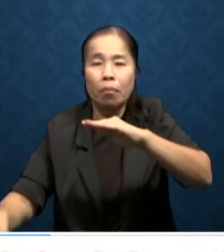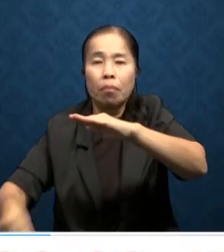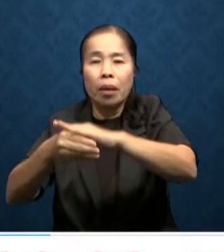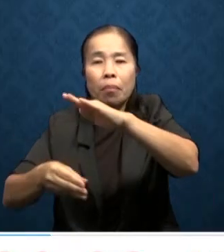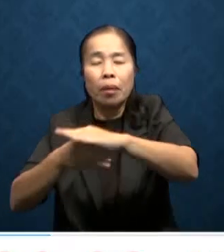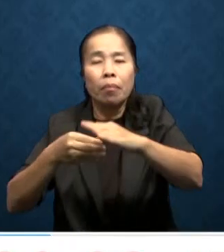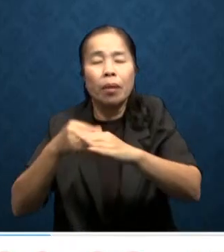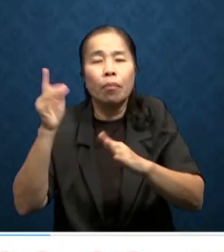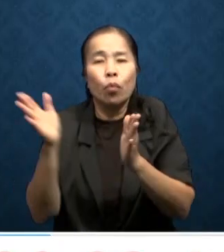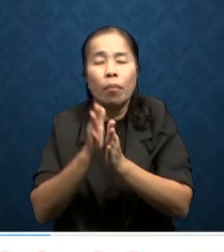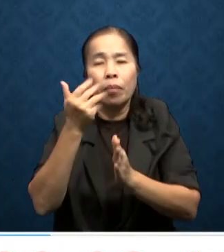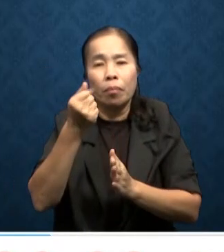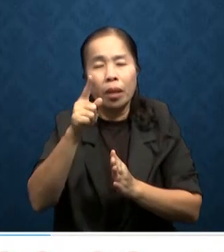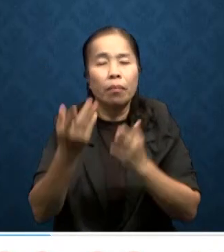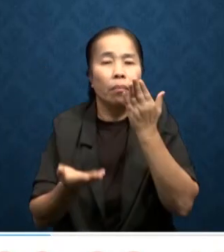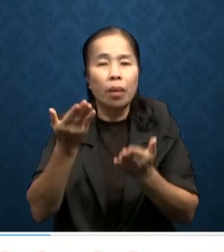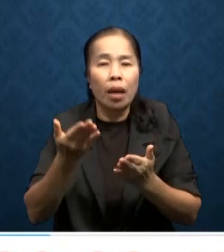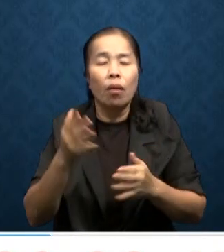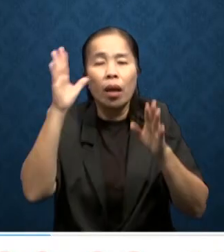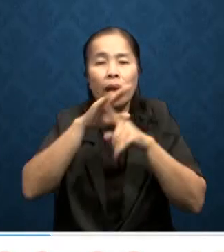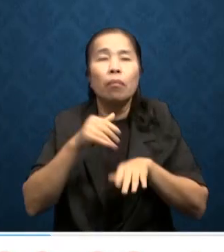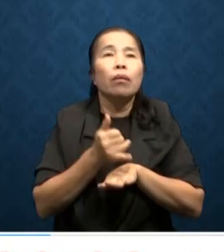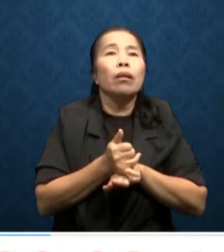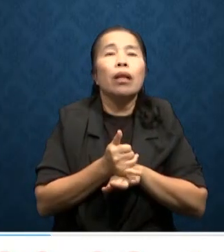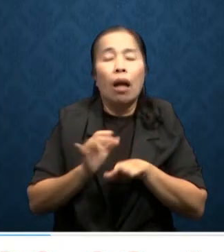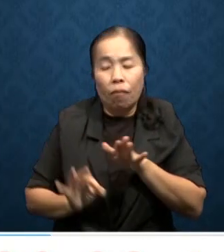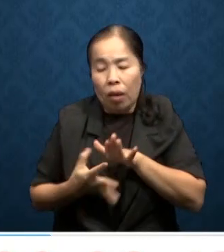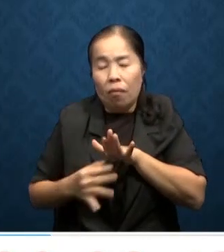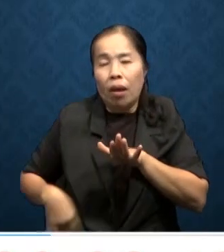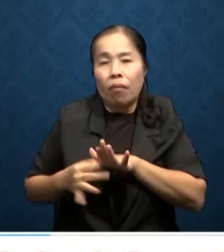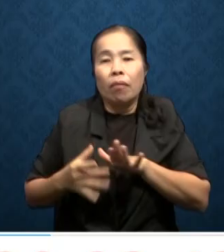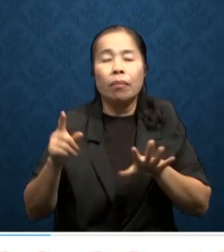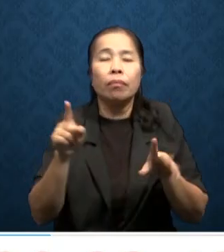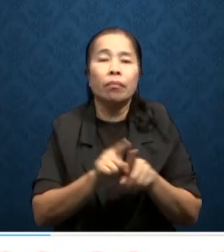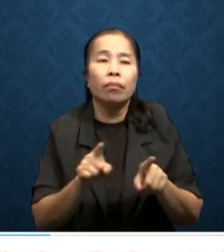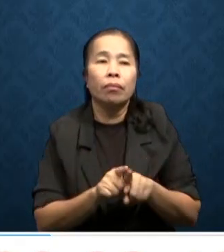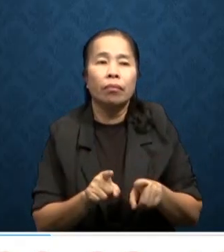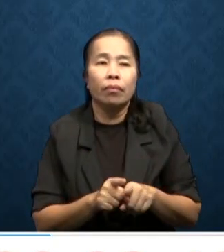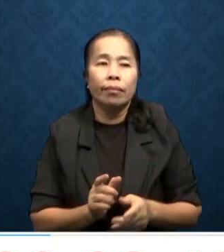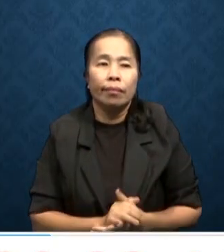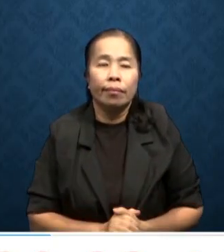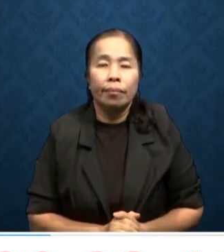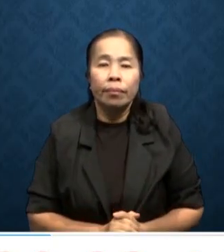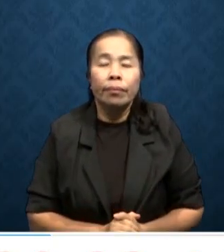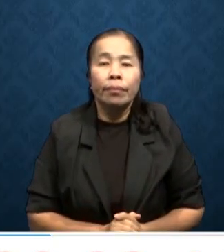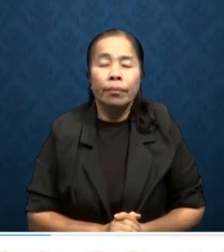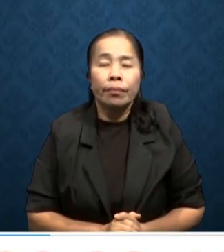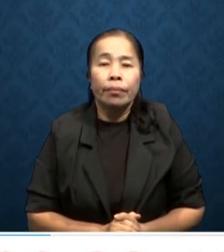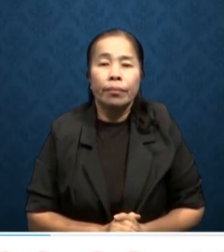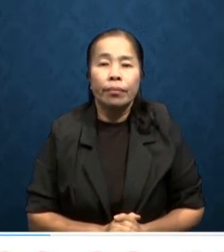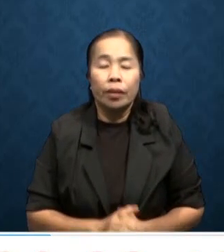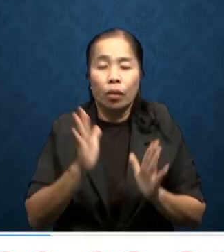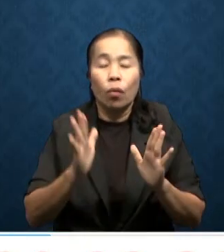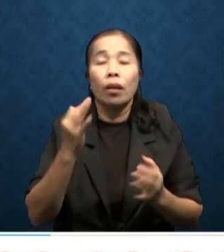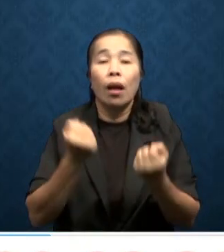เติมไปให้เป็น 11ถังเหมือนเรานั่งอยู่บนฟืนเลยนะคะโดยสารกันอยู่บนฟืนเลยนะคะส่วนของคน